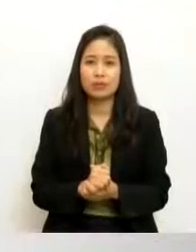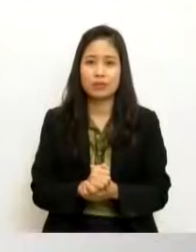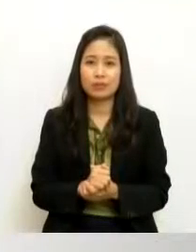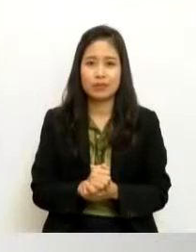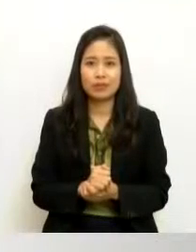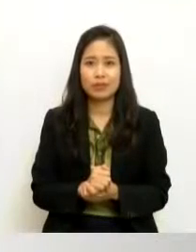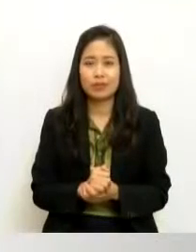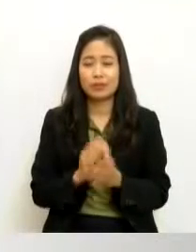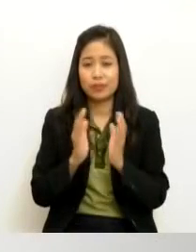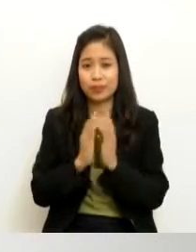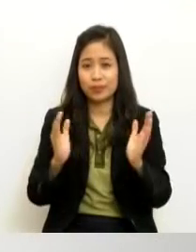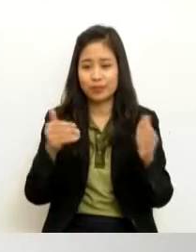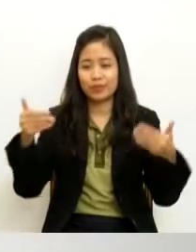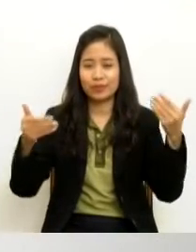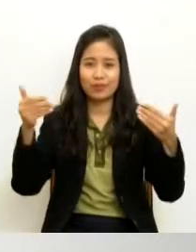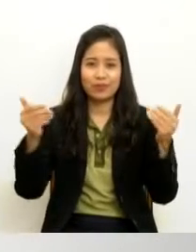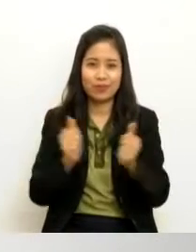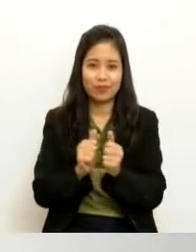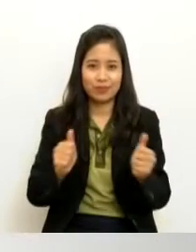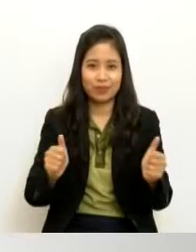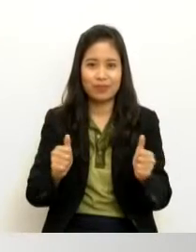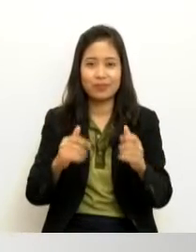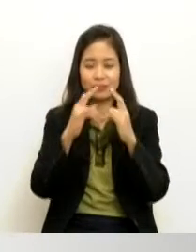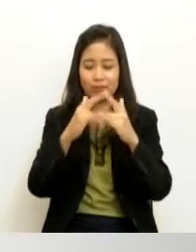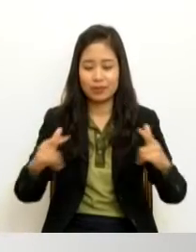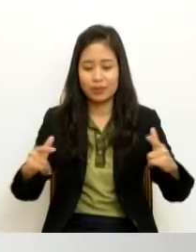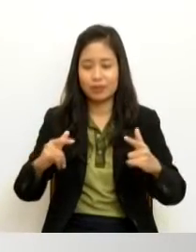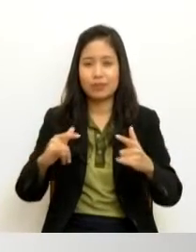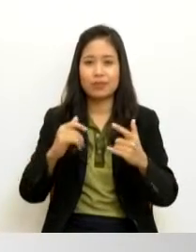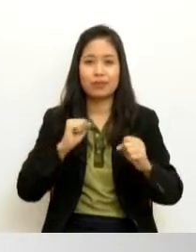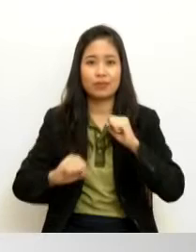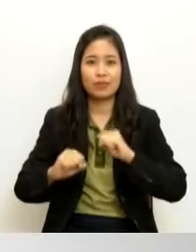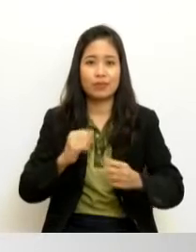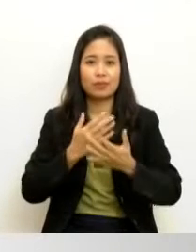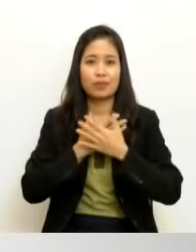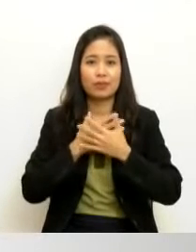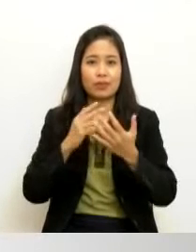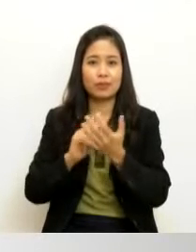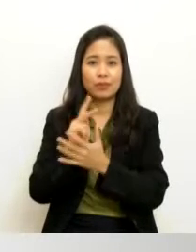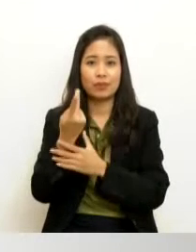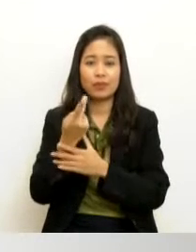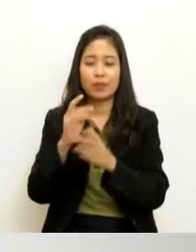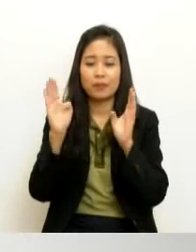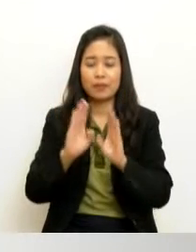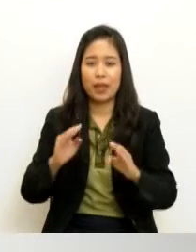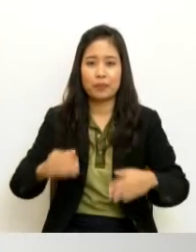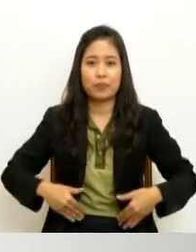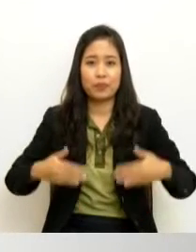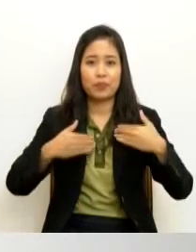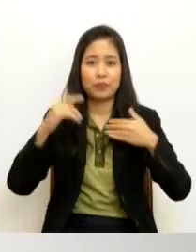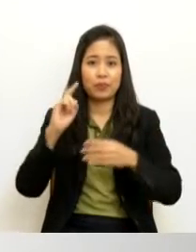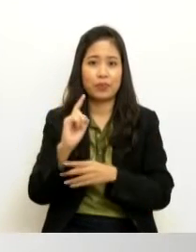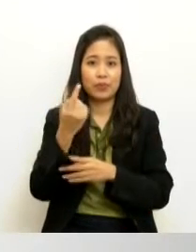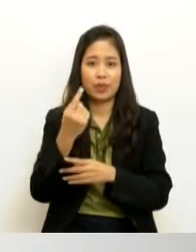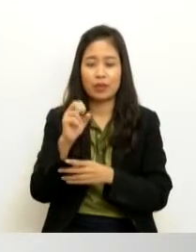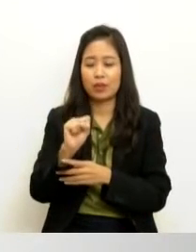ขอบคุณสำหรับกิจกรรมดีๆนะคะสำหรับกิจกรรมค่ายเยาวชนรักพงไพในรูปแบบของ New Normal นะคะโดยสำนักพัฒนานวัตกรรมการ